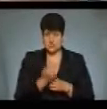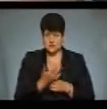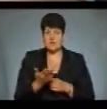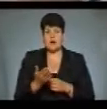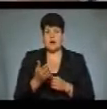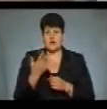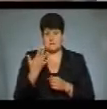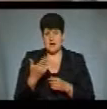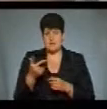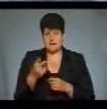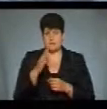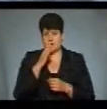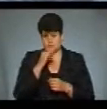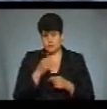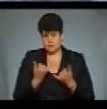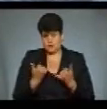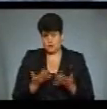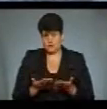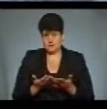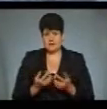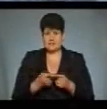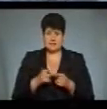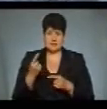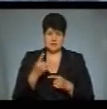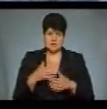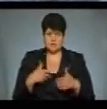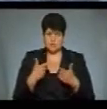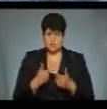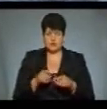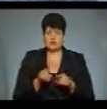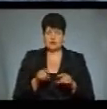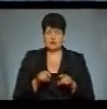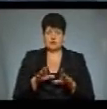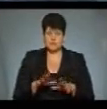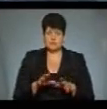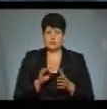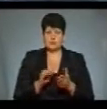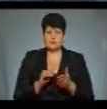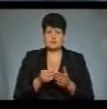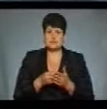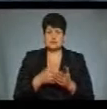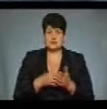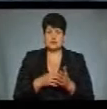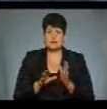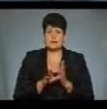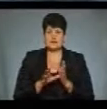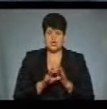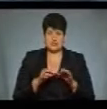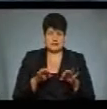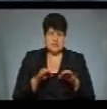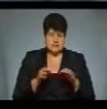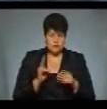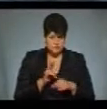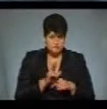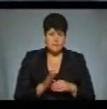маршрутці – від сьогодні. Я перше звернувся з оскарженням щодо рішень про встановлення тарифів на електричний транспорт, а вже